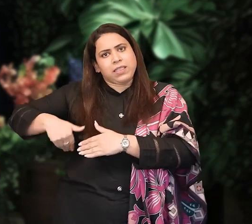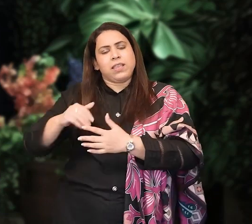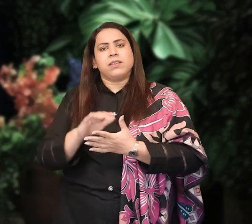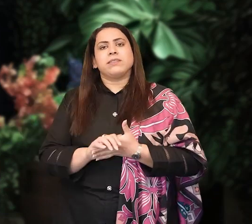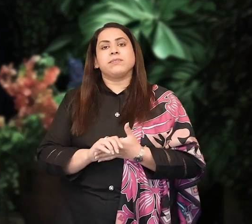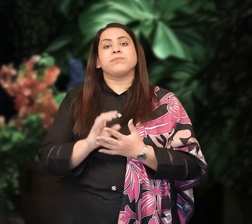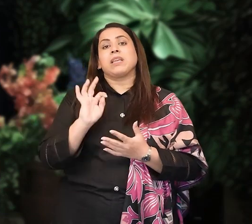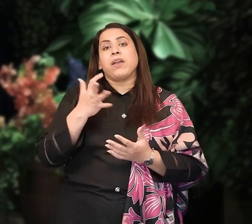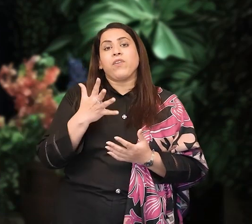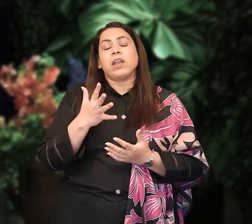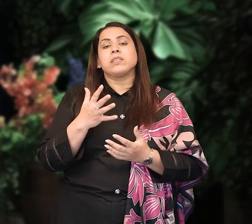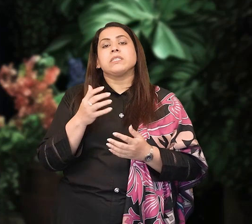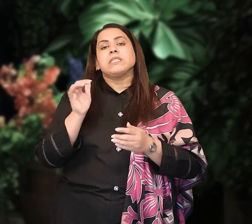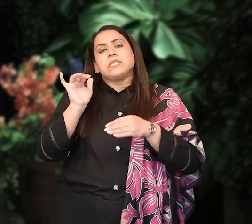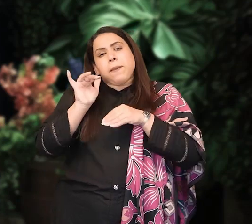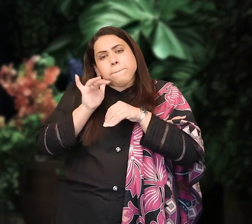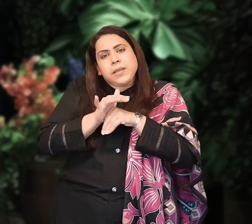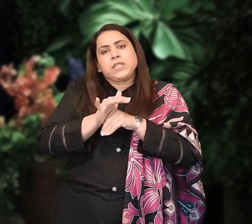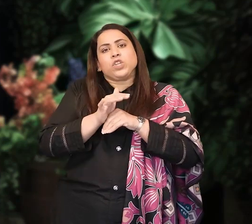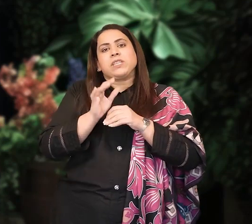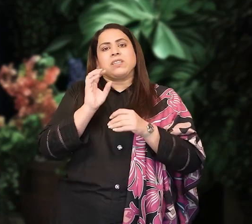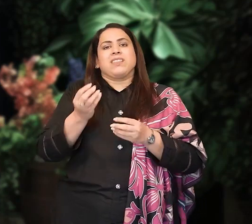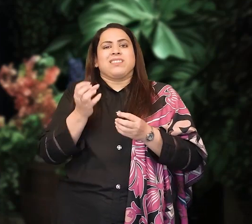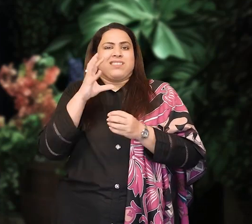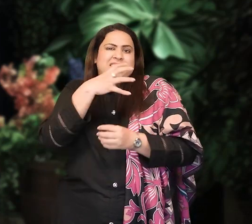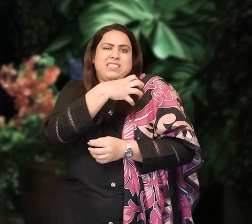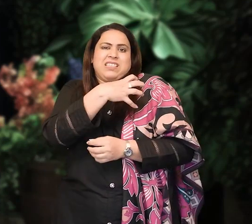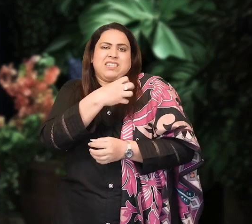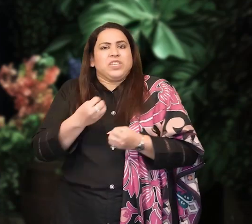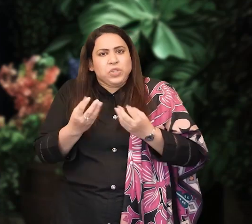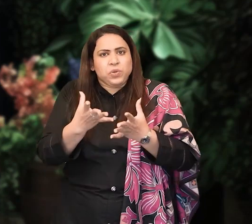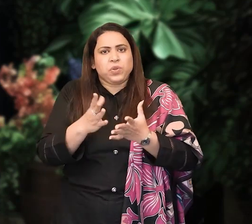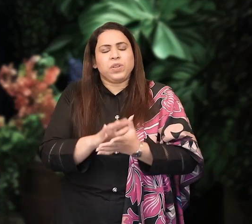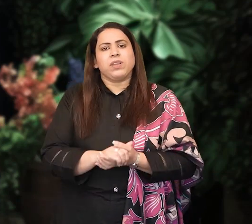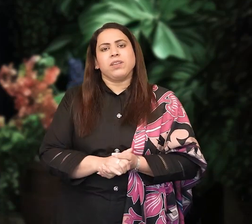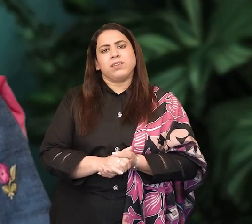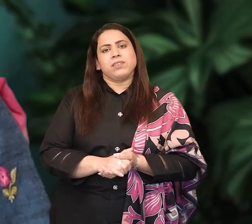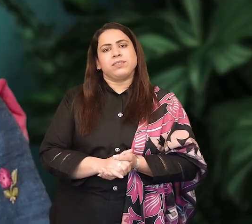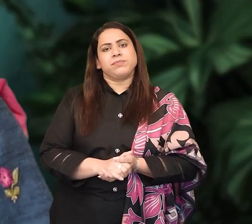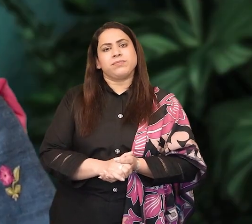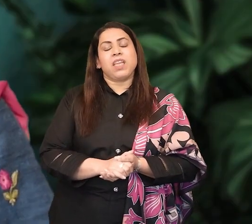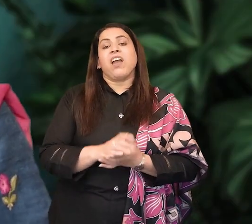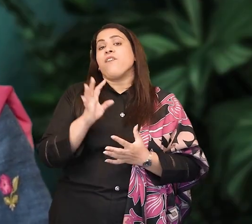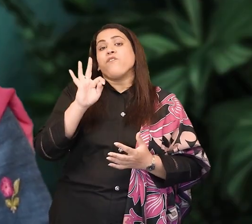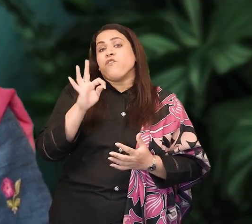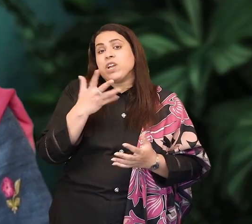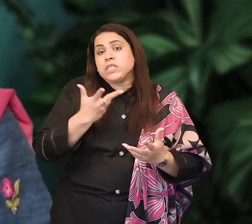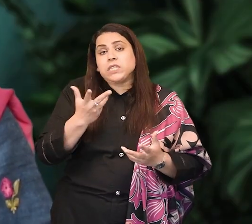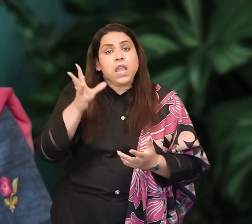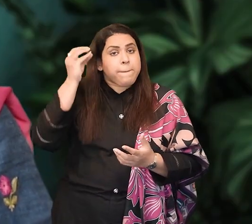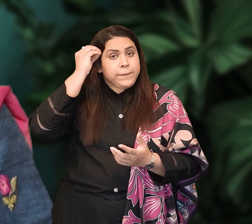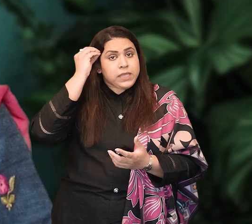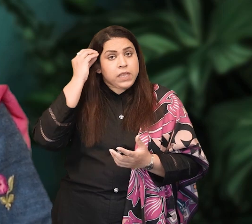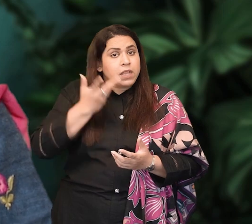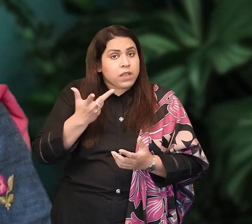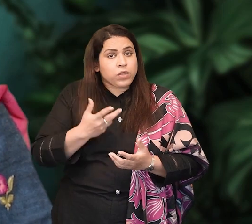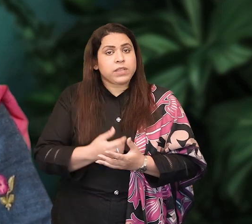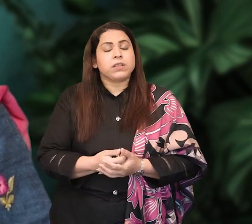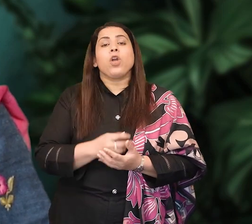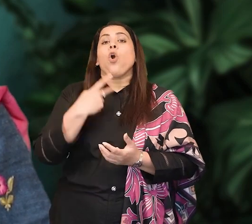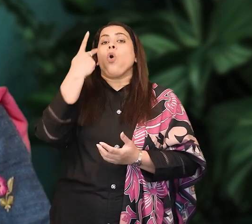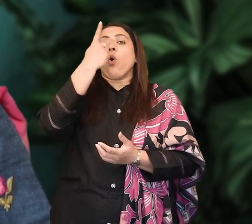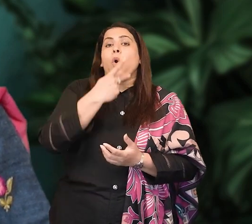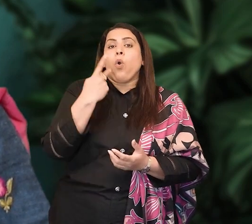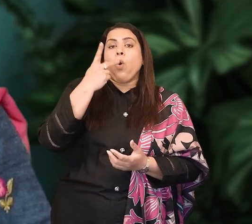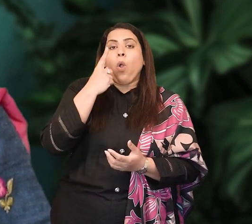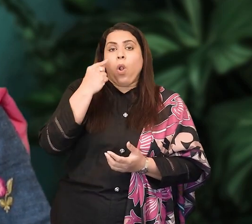से आपकी जब नर्व पिंच होती है तो वो एक पेन अराइज करती है, जिसको हम शियाटिका कहते हैं। जब हमें कॉजेज़ के बारे में पता चल जाता है तो हम ये देखते हैं कि